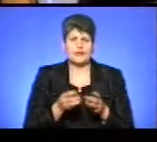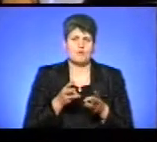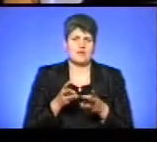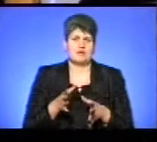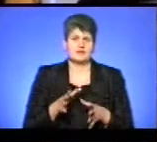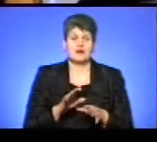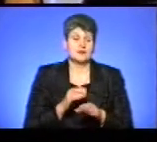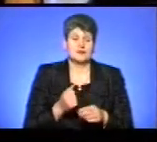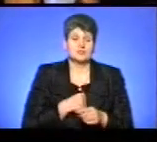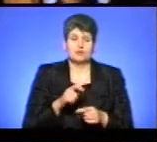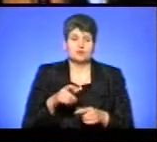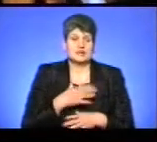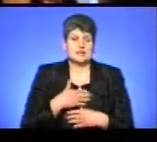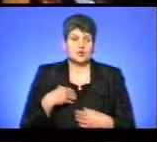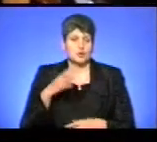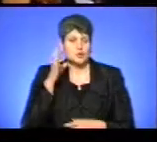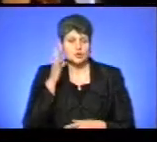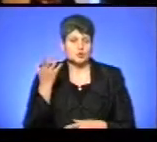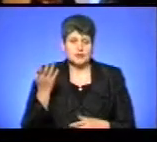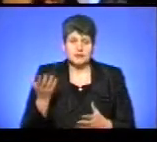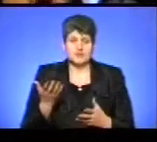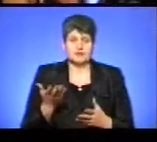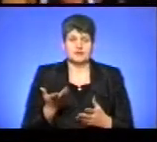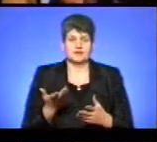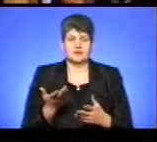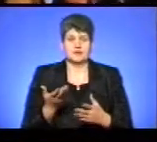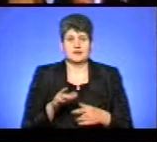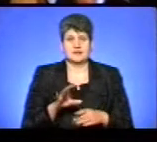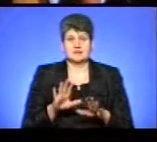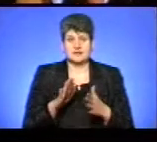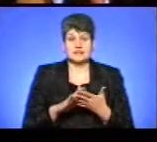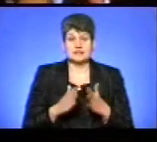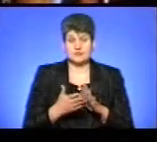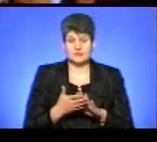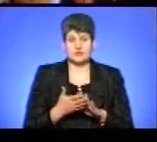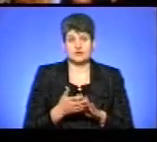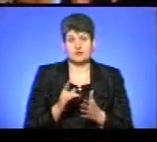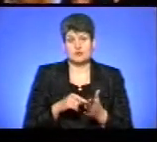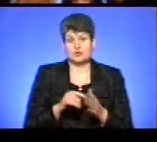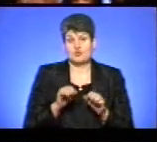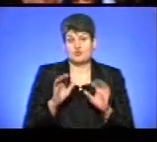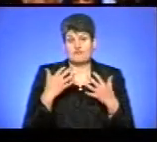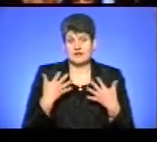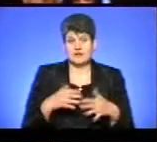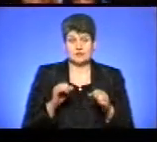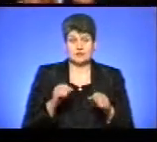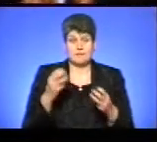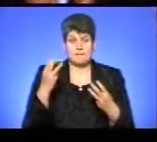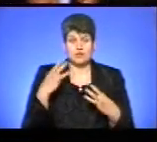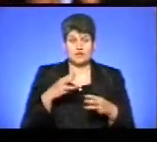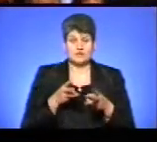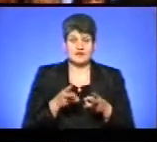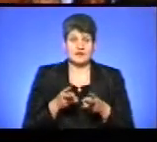зібралися, але, на жаль, вони не захотіли нас почути. І складається така ситуація, що місто може взагалі втратити можливість модернізувати саме